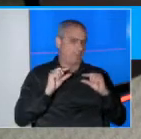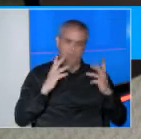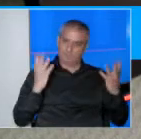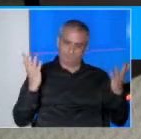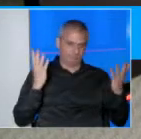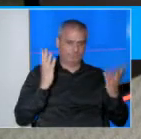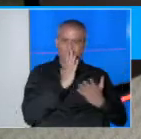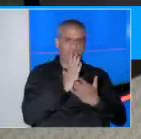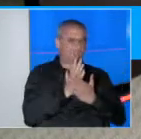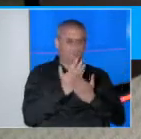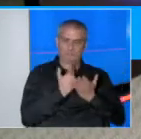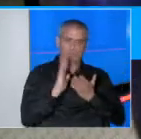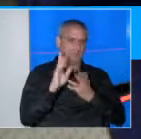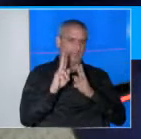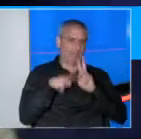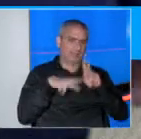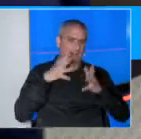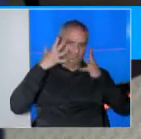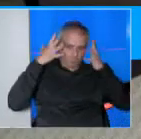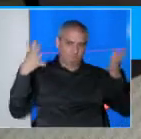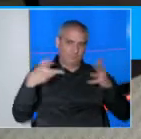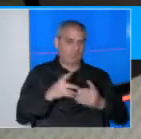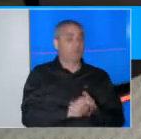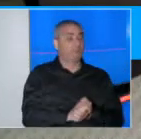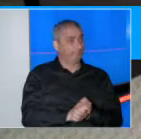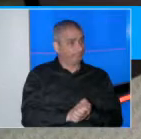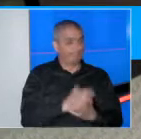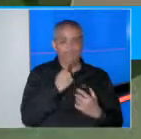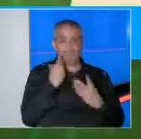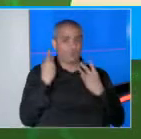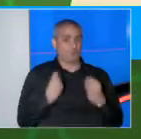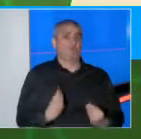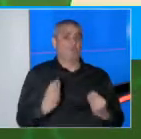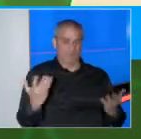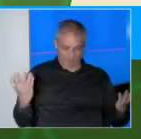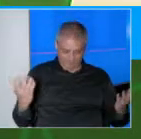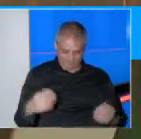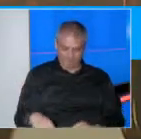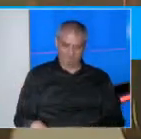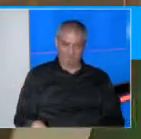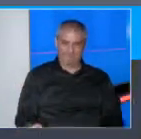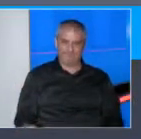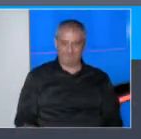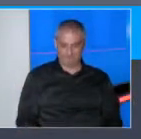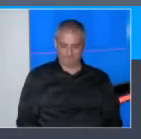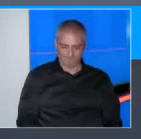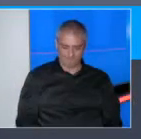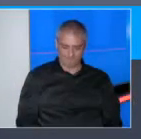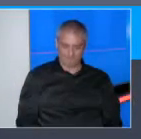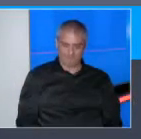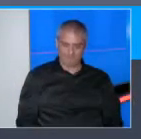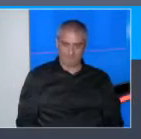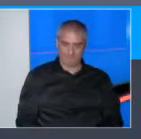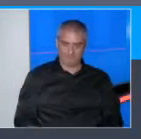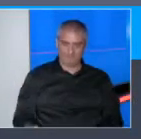התקנות כבר מייתר את העיסוק האינטנסיבי. טוב, אז הנה, בשורות טובות, וגם מחר,